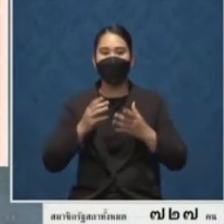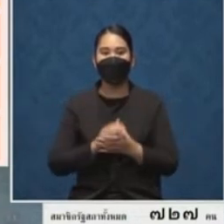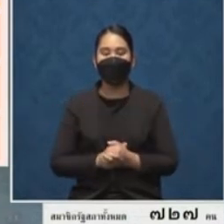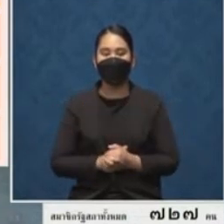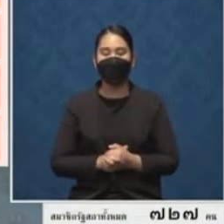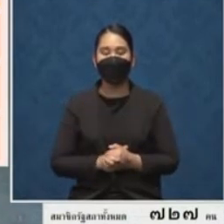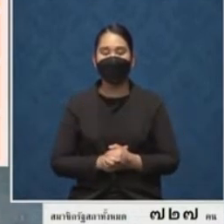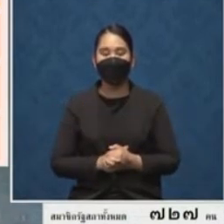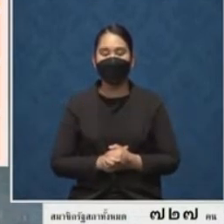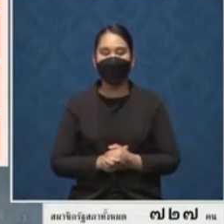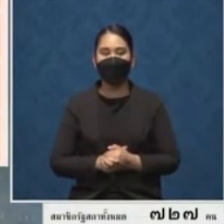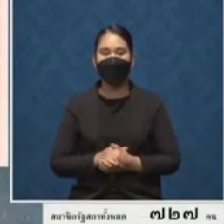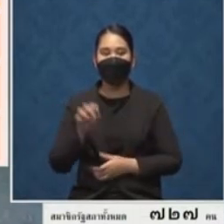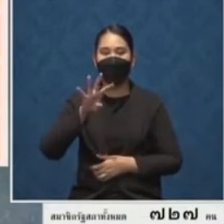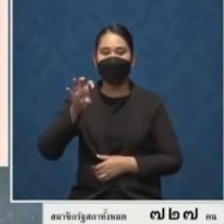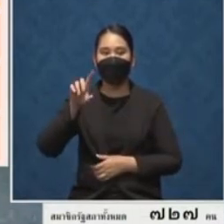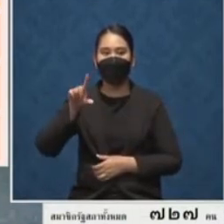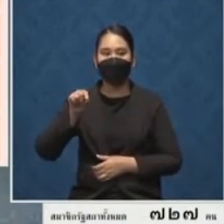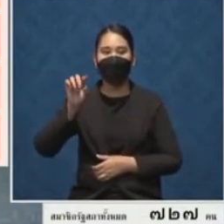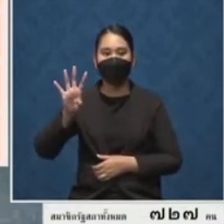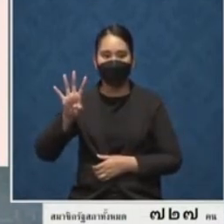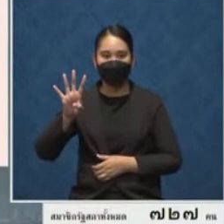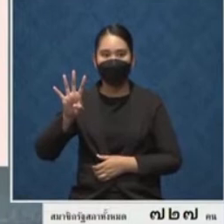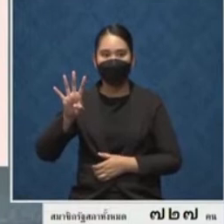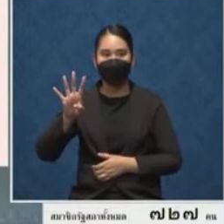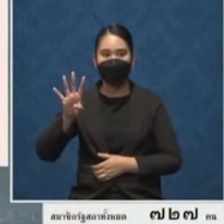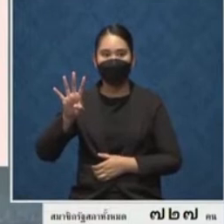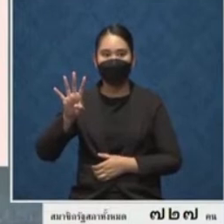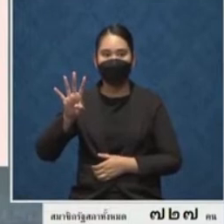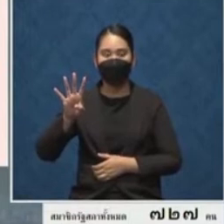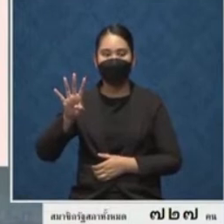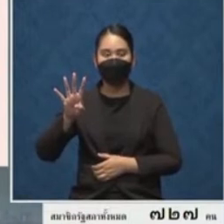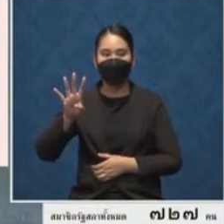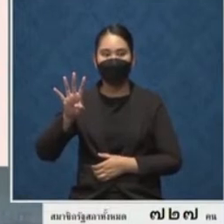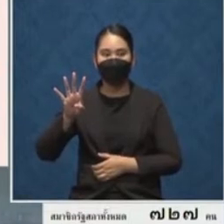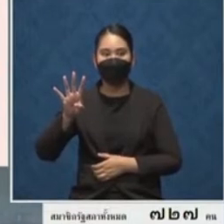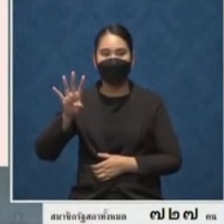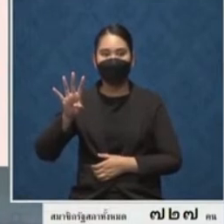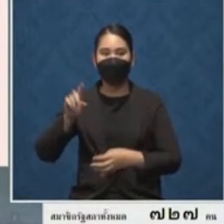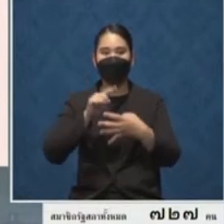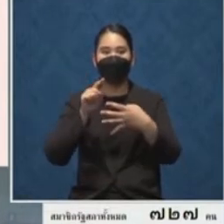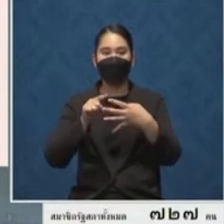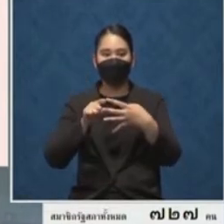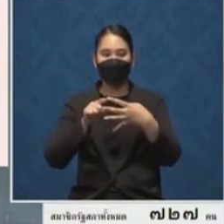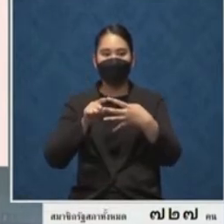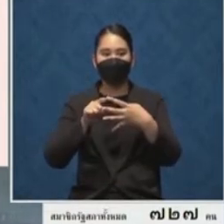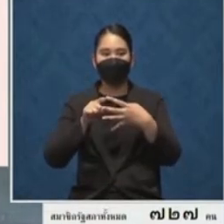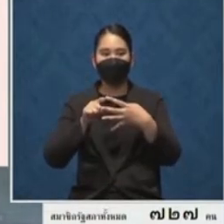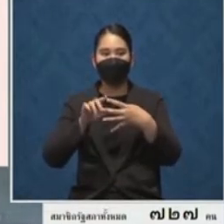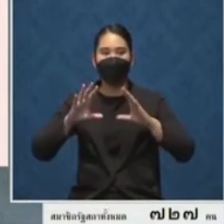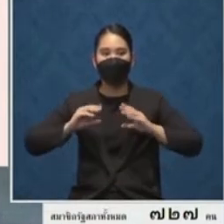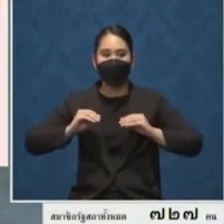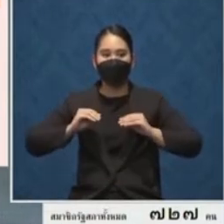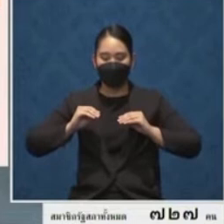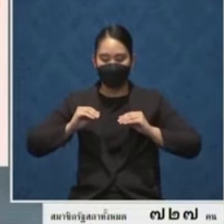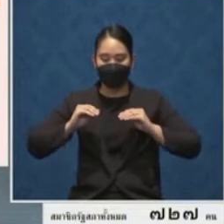424นายรณวริศปริยะฉัตรตระกูล 1ไม่รับ2ไม่รับ3ไม่รับ4